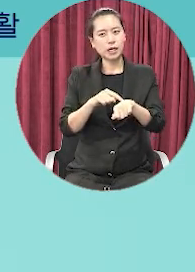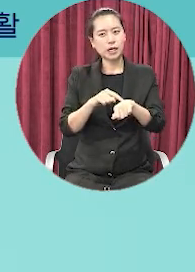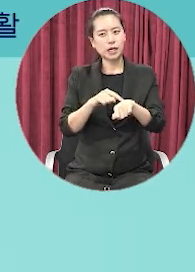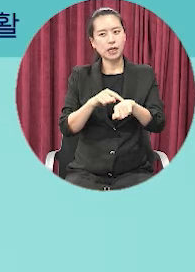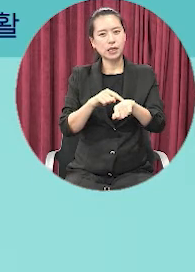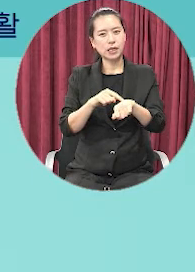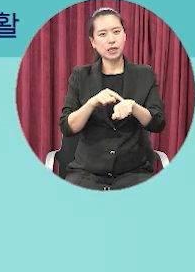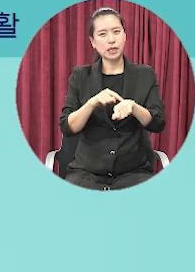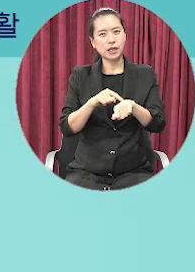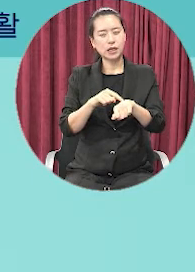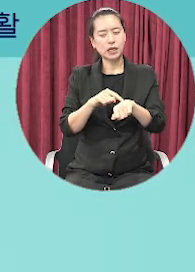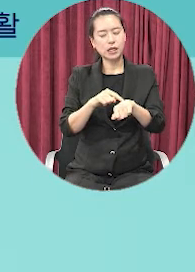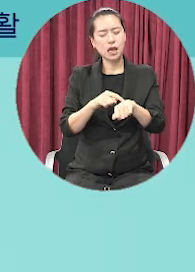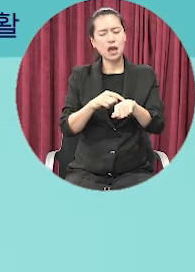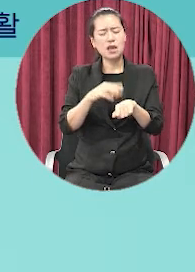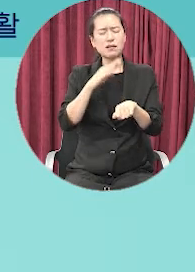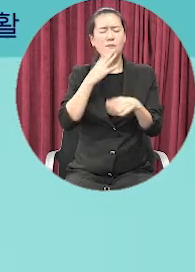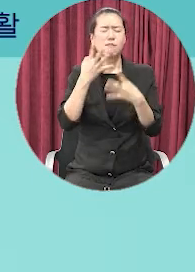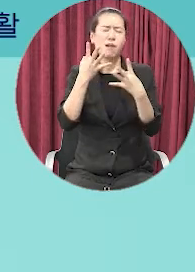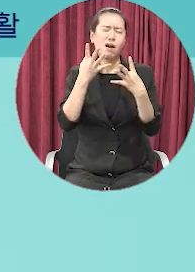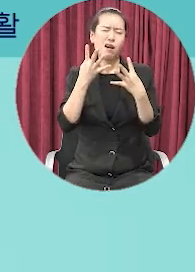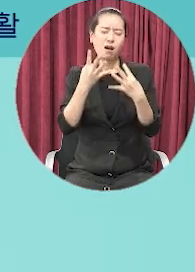지금 돌봄을